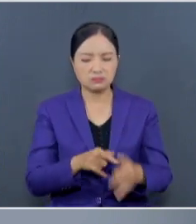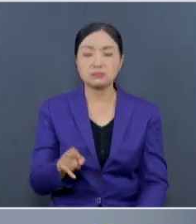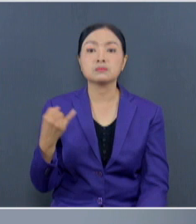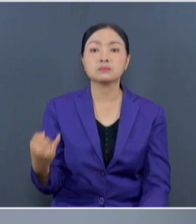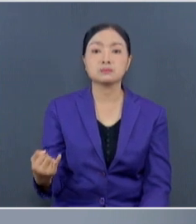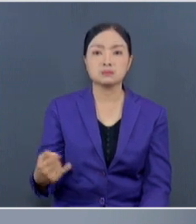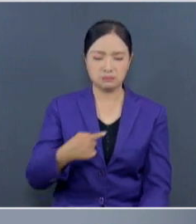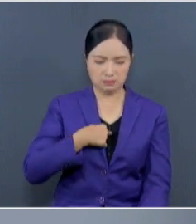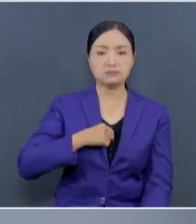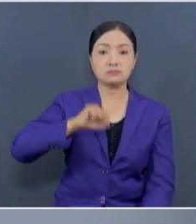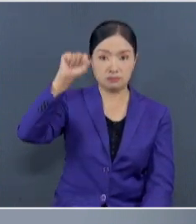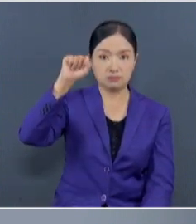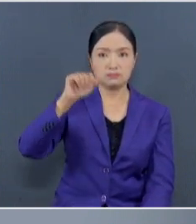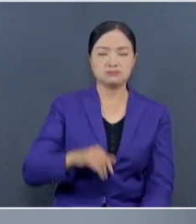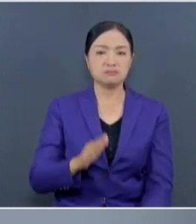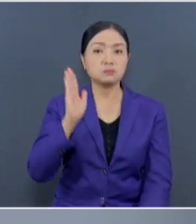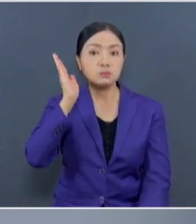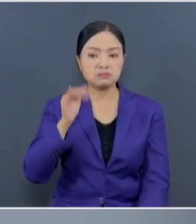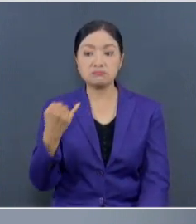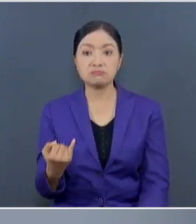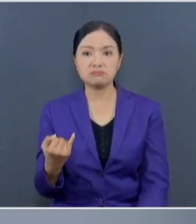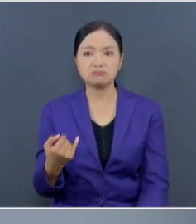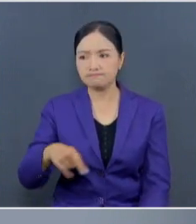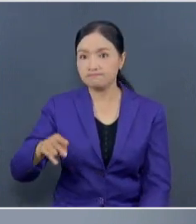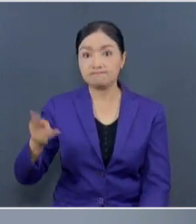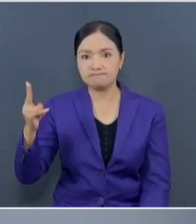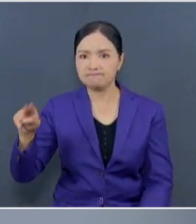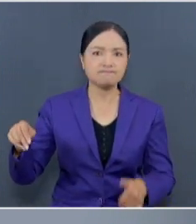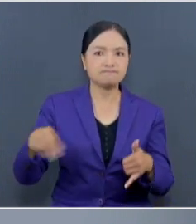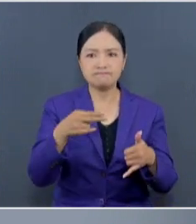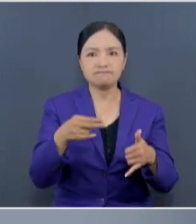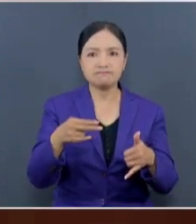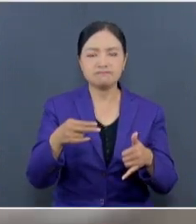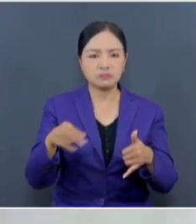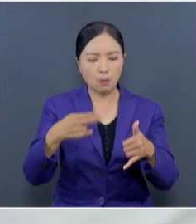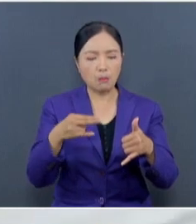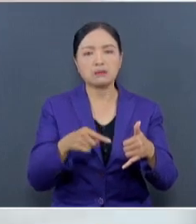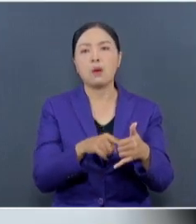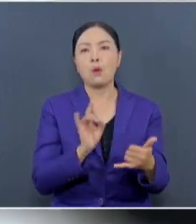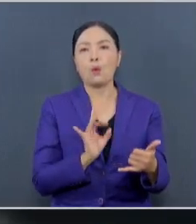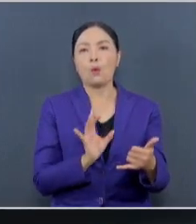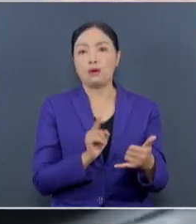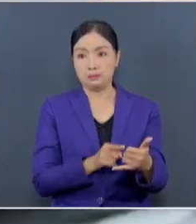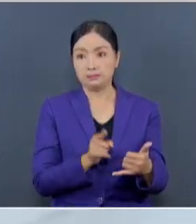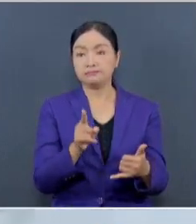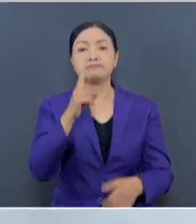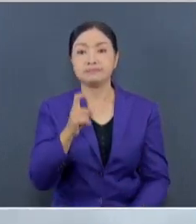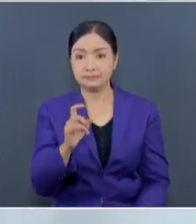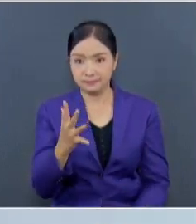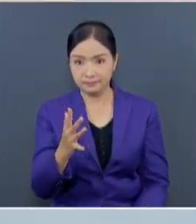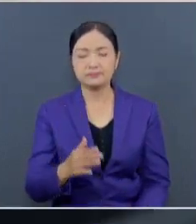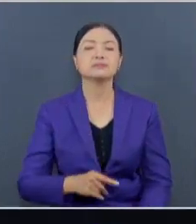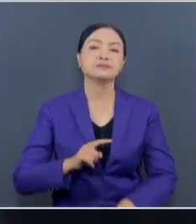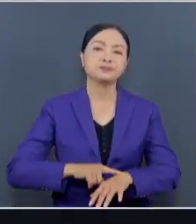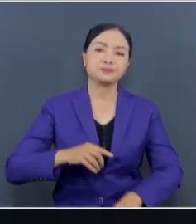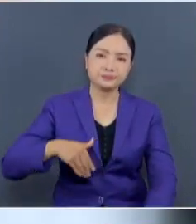แพ้คนไม่แพ้ฮะก็เลยไปหยิบปืนฮะเอามายิงนายธนดลเนี่ยแหละครับแต่นายธนดลรอดมาได้ล่าสุดเหตุการณ์ผ่านไป